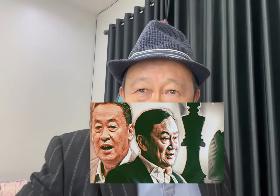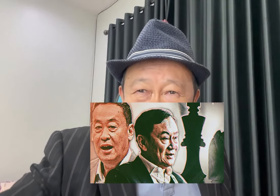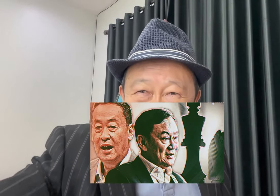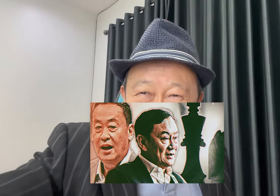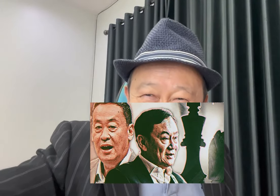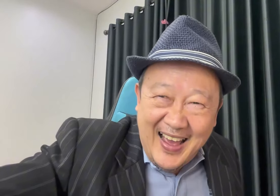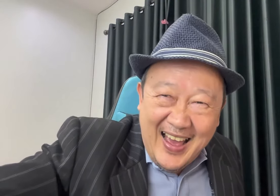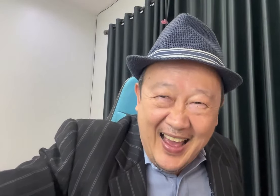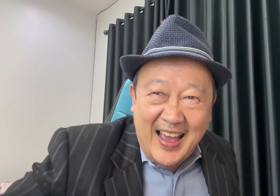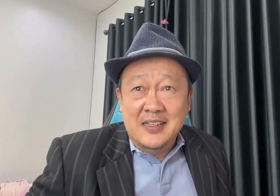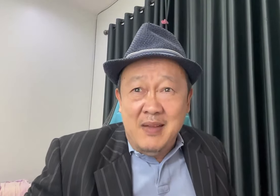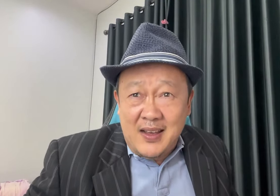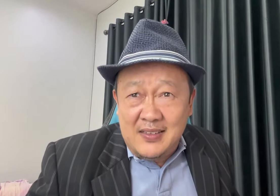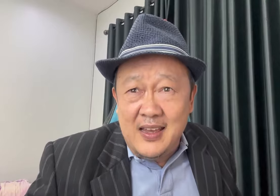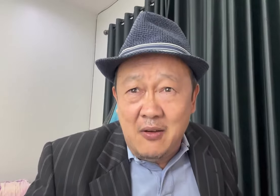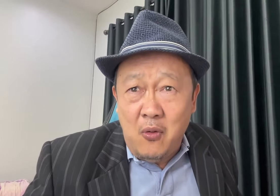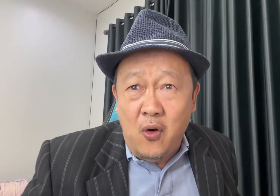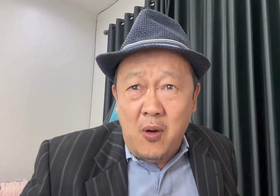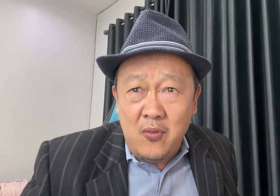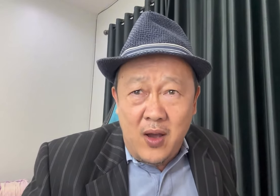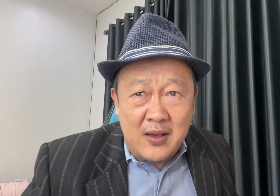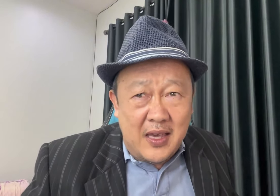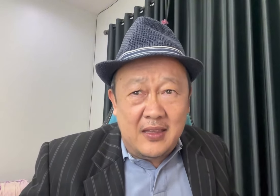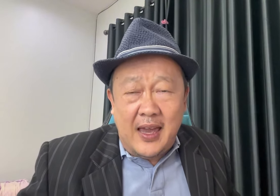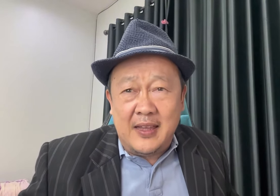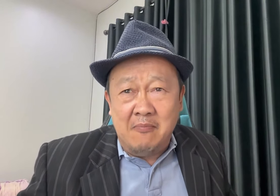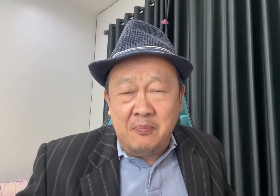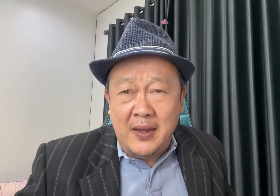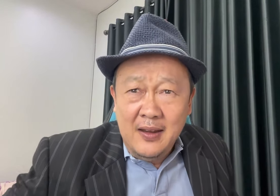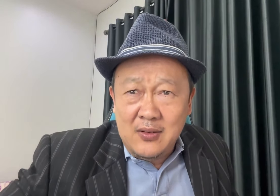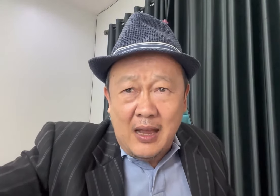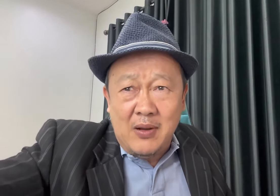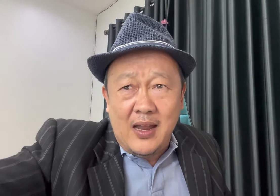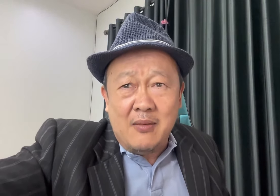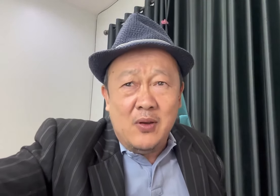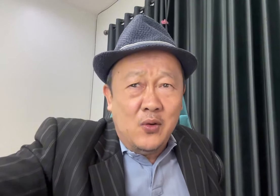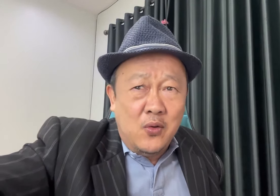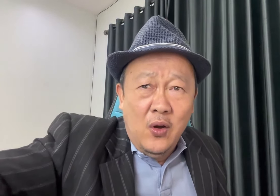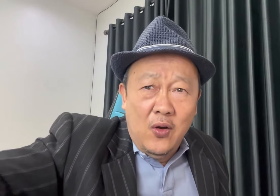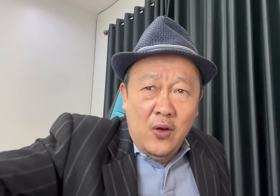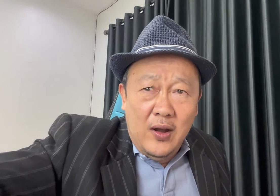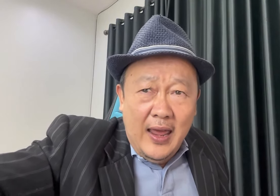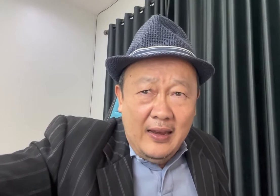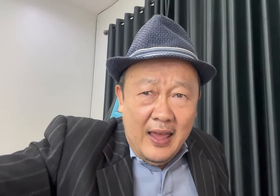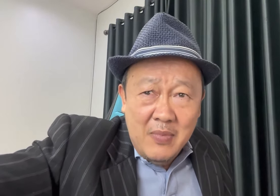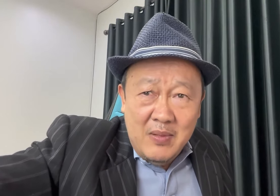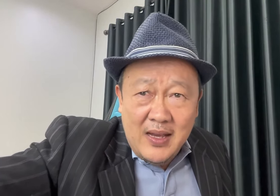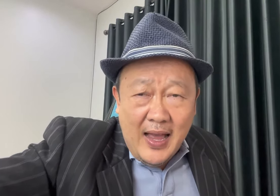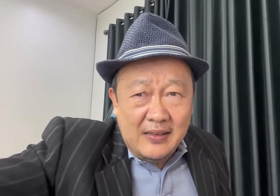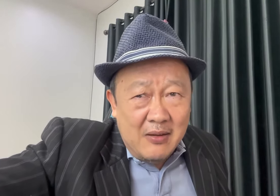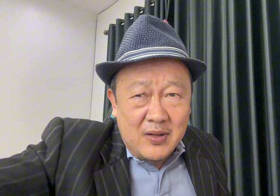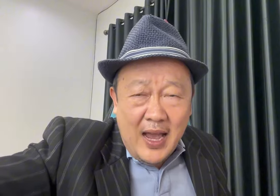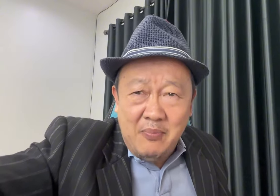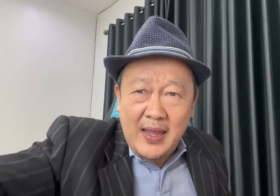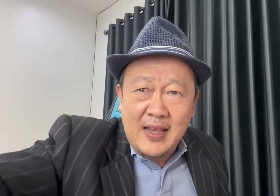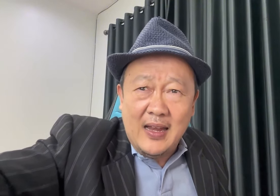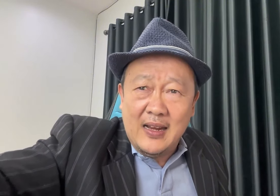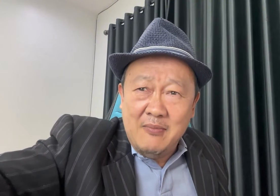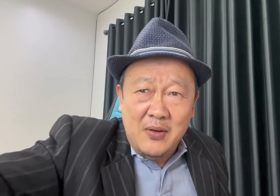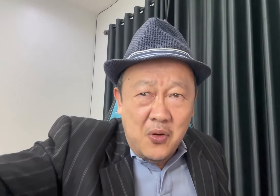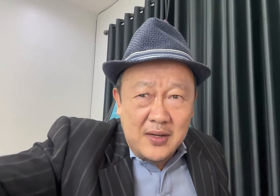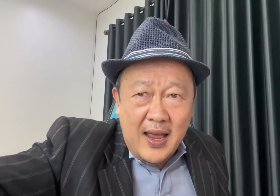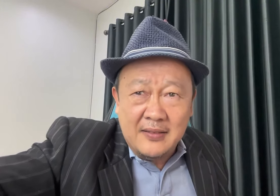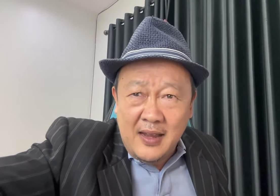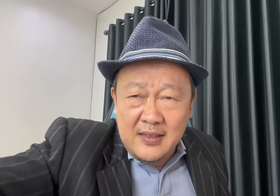เฮยหยันมากซึ่งก็จริงอ่ะโอ้โหบอกว่าคิดใหญ่ทำเป็นแล้วทำอะไรก็ไม่รู้โละๆเละๆไม่มีการเตรียมการแผน